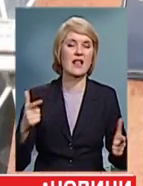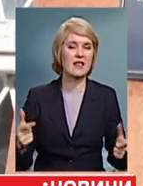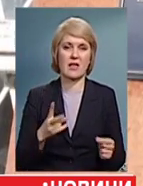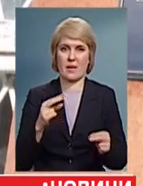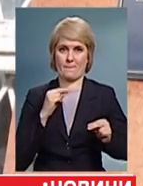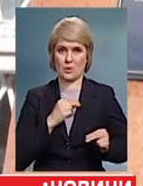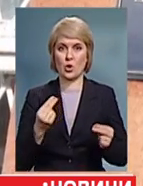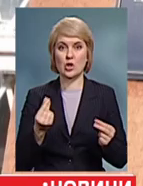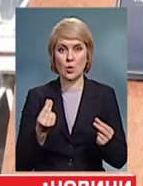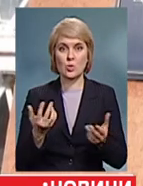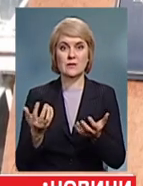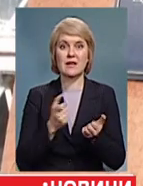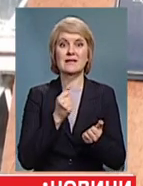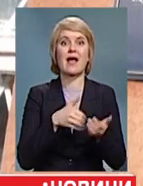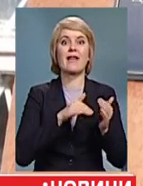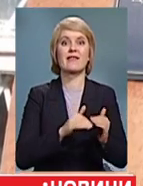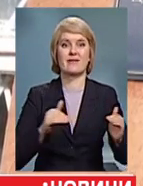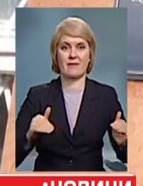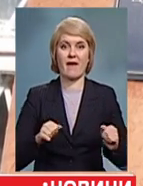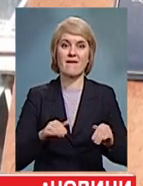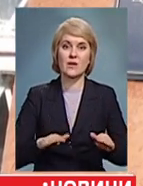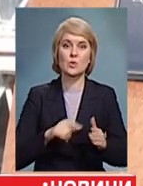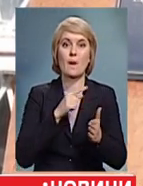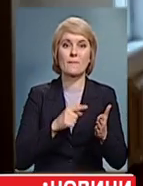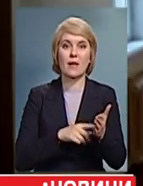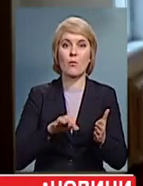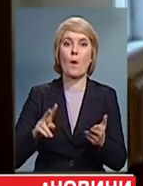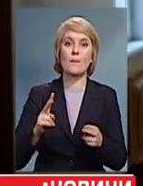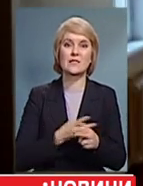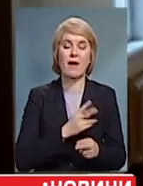на гроші, які отримує на дітей. Вирішується питання про позбавлення її батьківських прав.